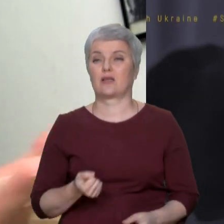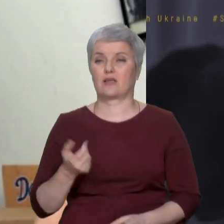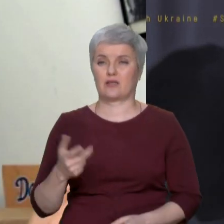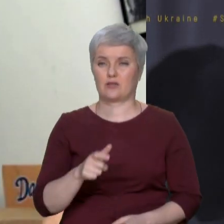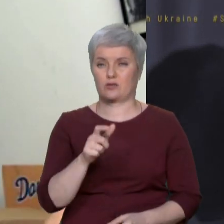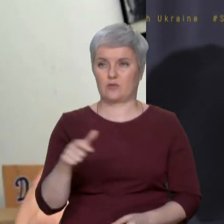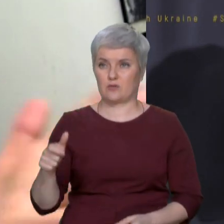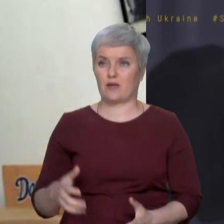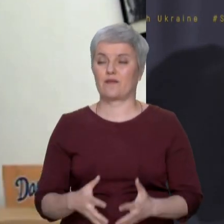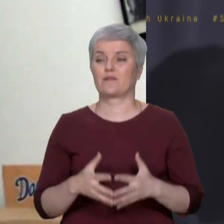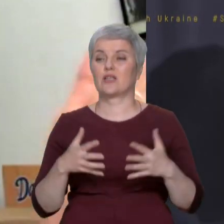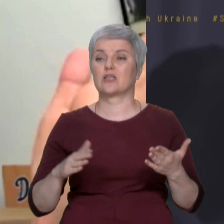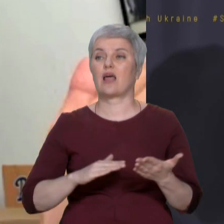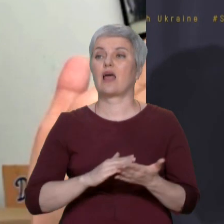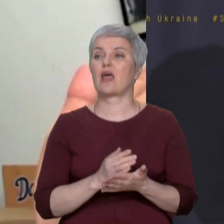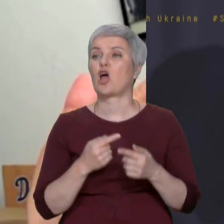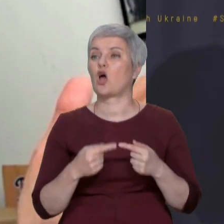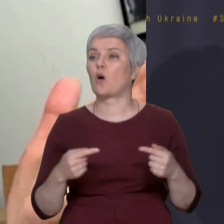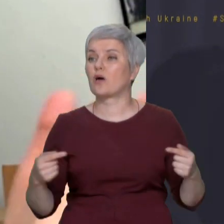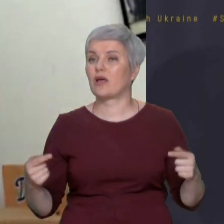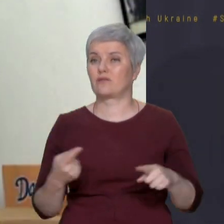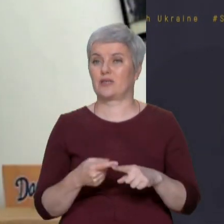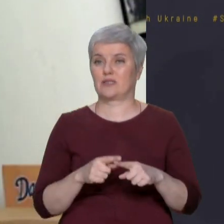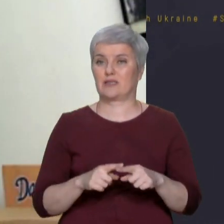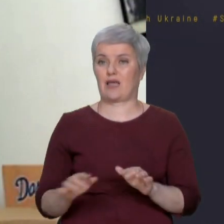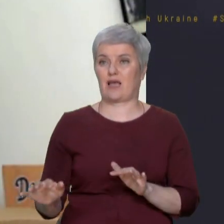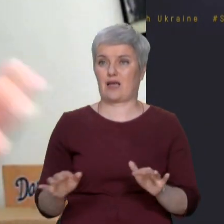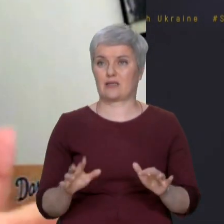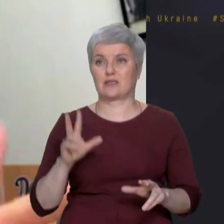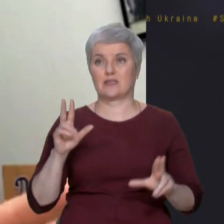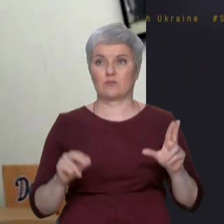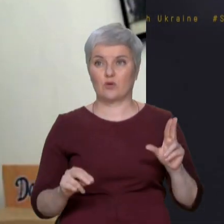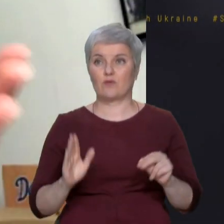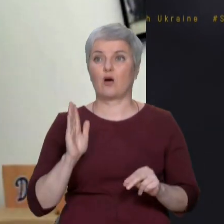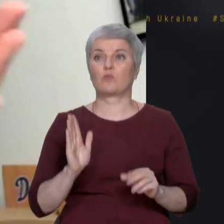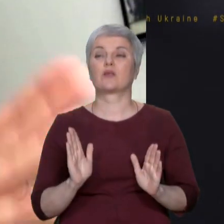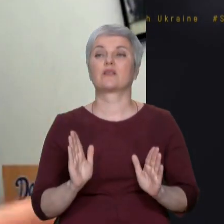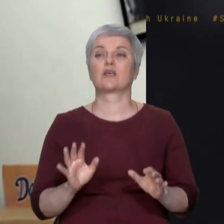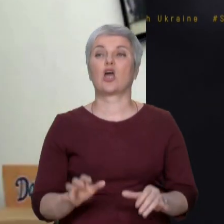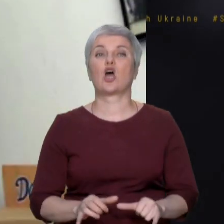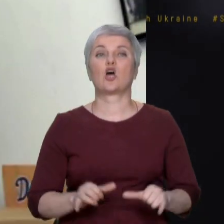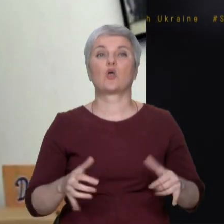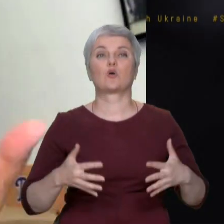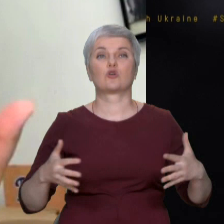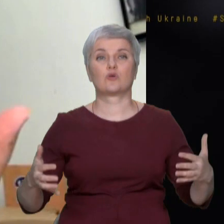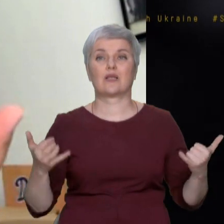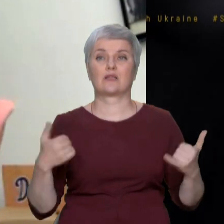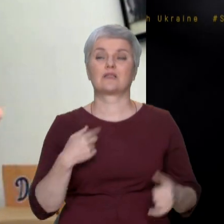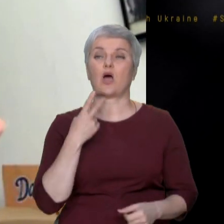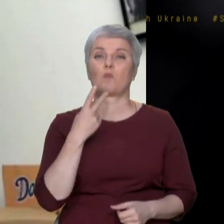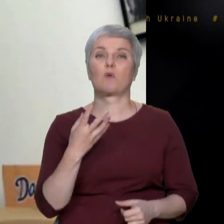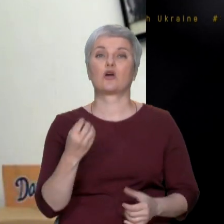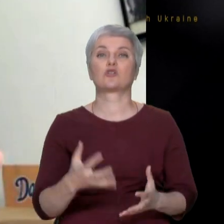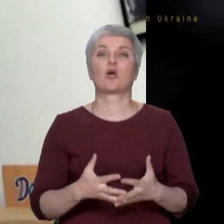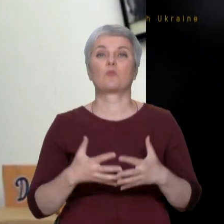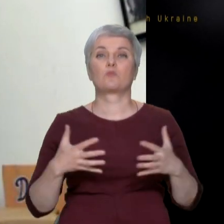це величезна географія цієї акції. І я сподіваюся, що вона буде тільки розширюватися, і сьогодні нас побачите ще більше людей